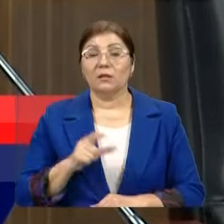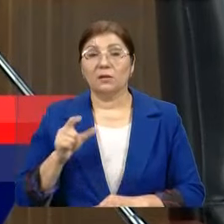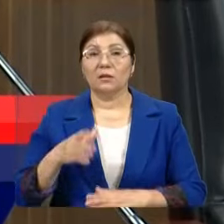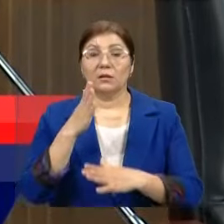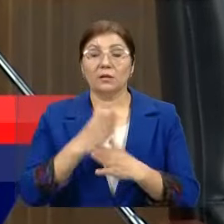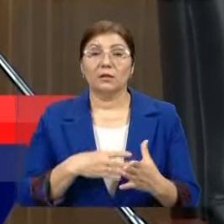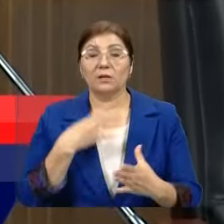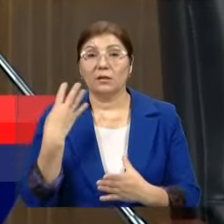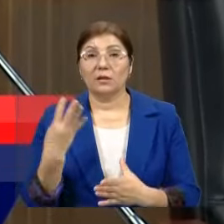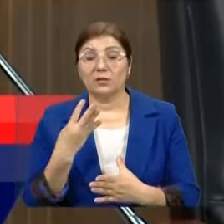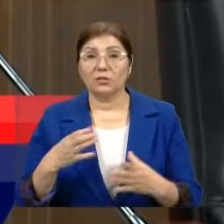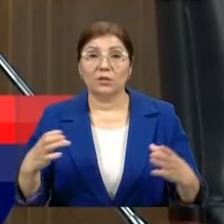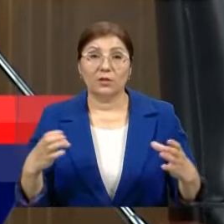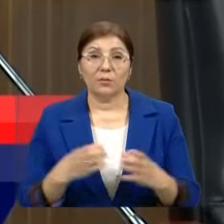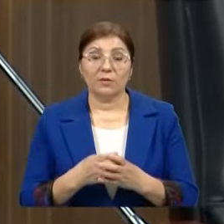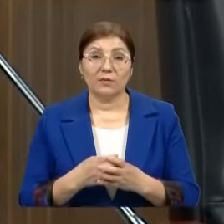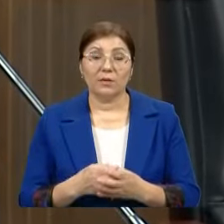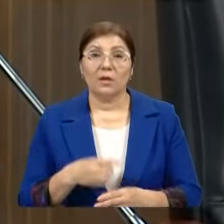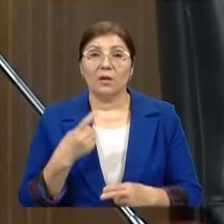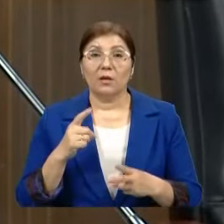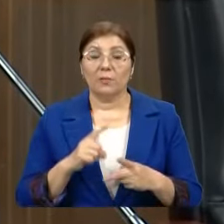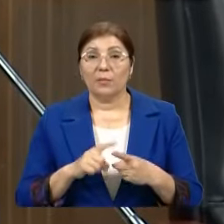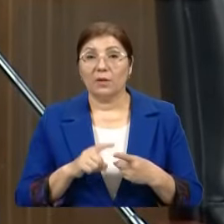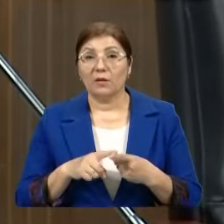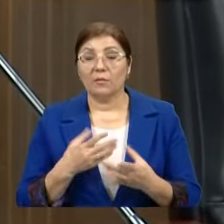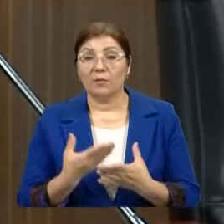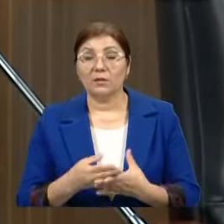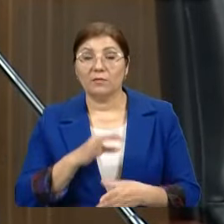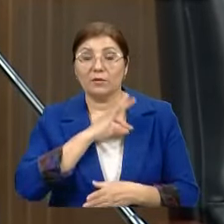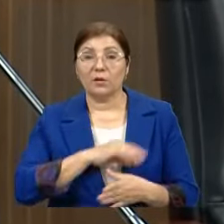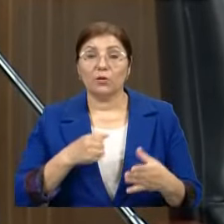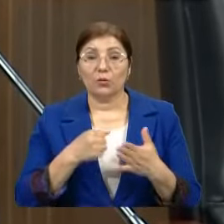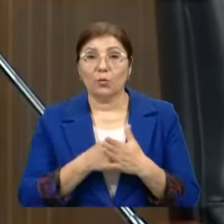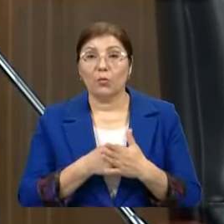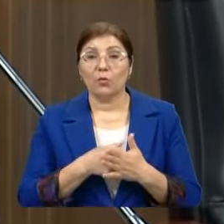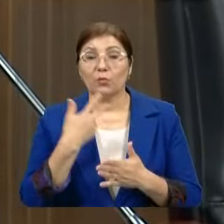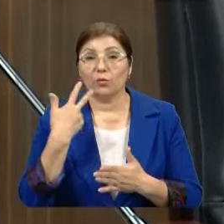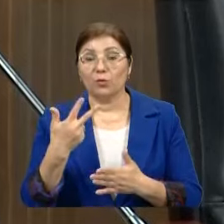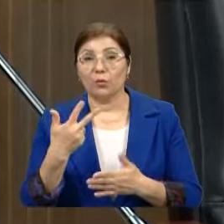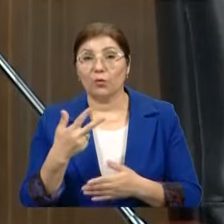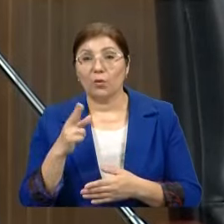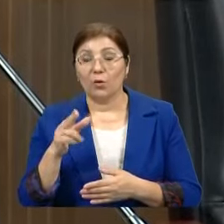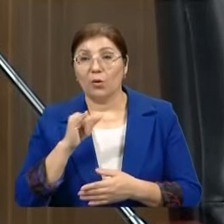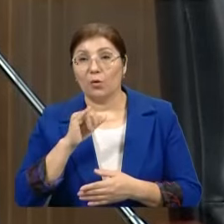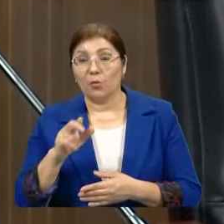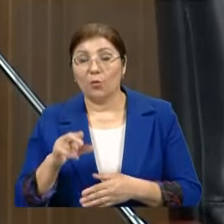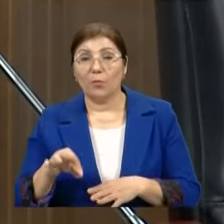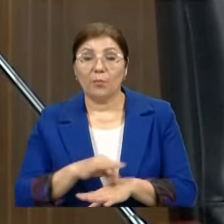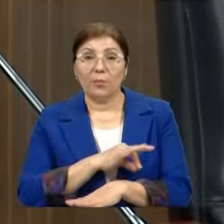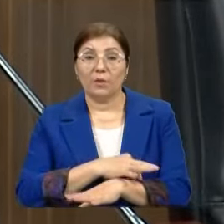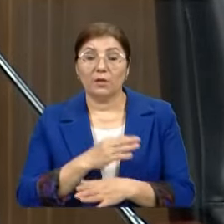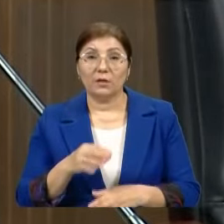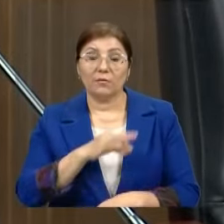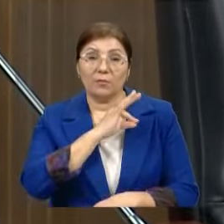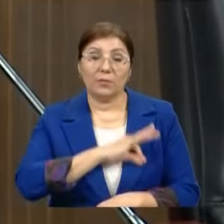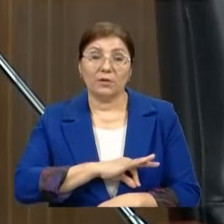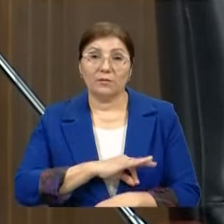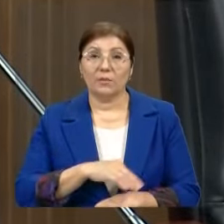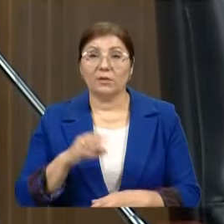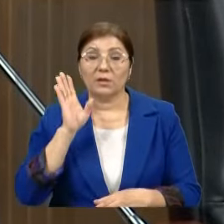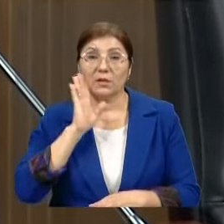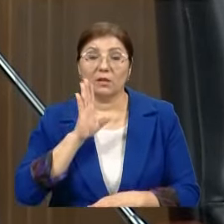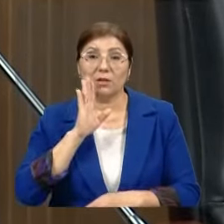на 4 группы. Это первая подгруппа потребления до 3 кубометров будет применяться действующий